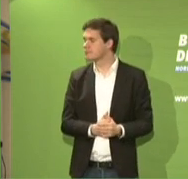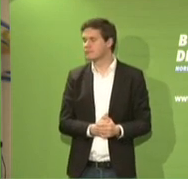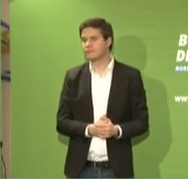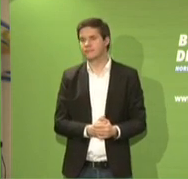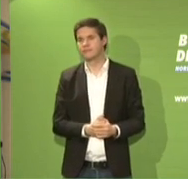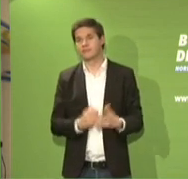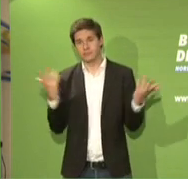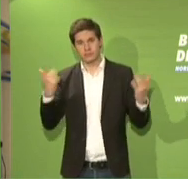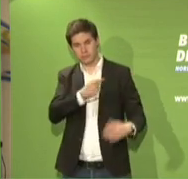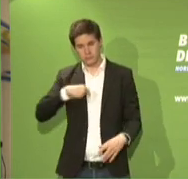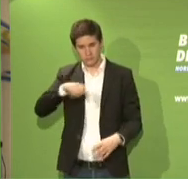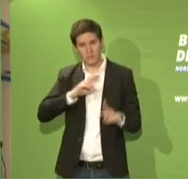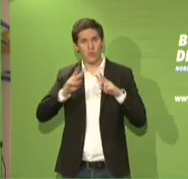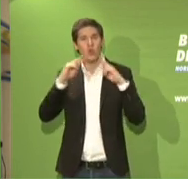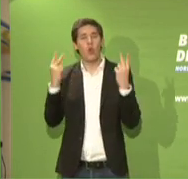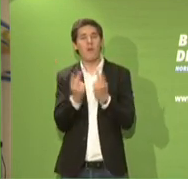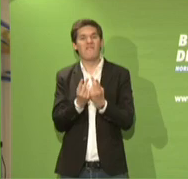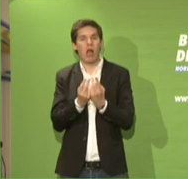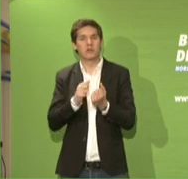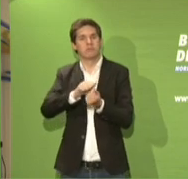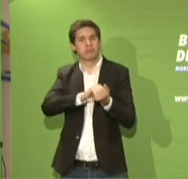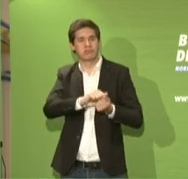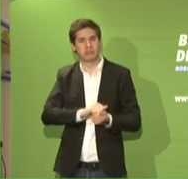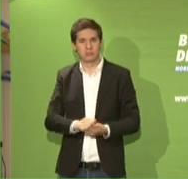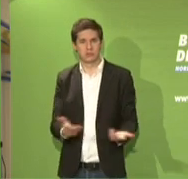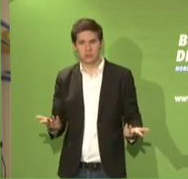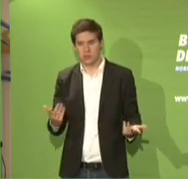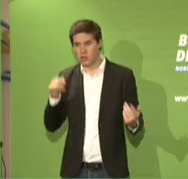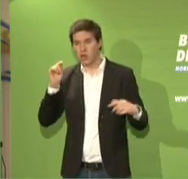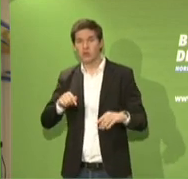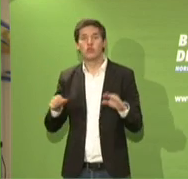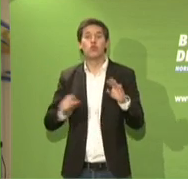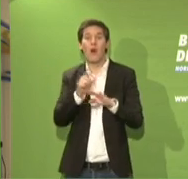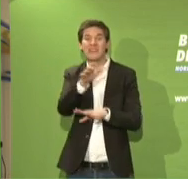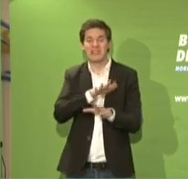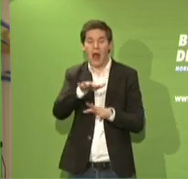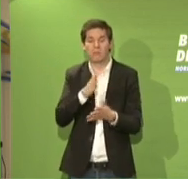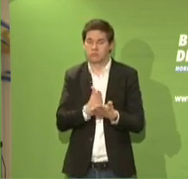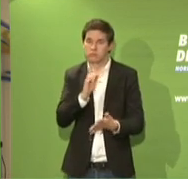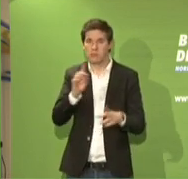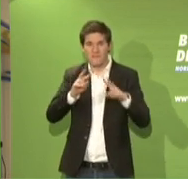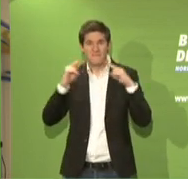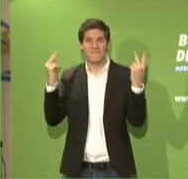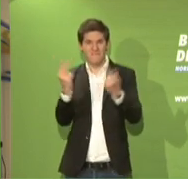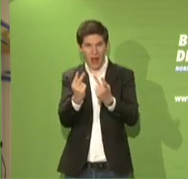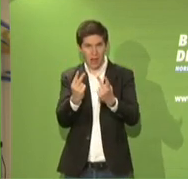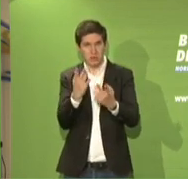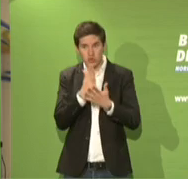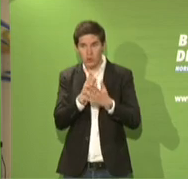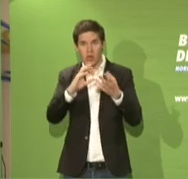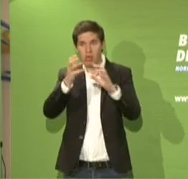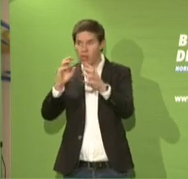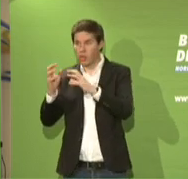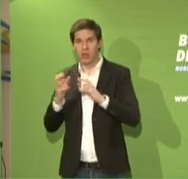jede Umweltzerstörung, wie wir sie gerade erleben, nicht nur in Nordrhein-Westfalen, sondern ja weltweit, schränkt eben deren Entfaltungsmöglichkeiten